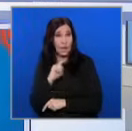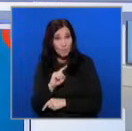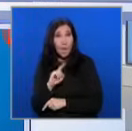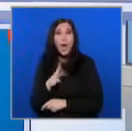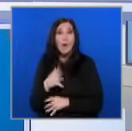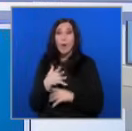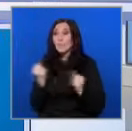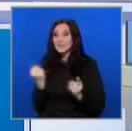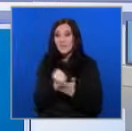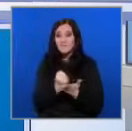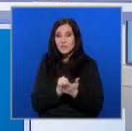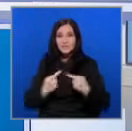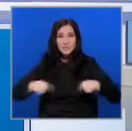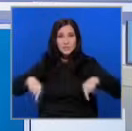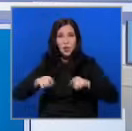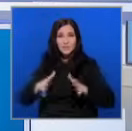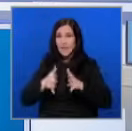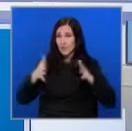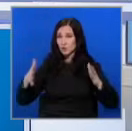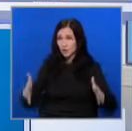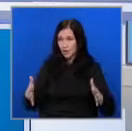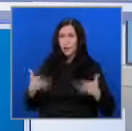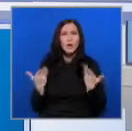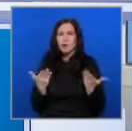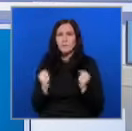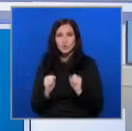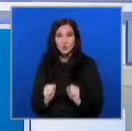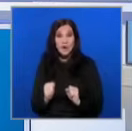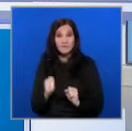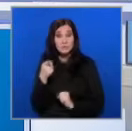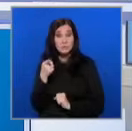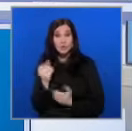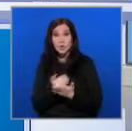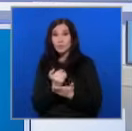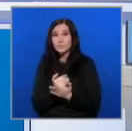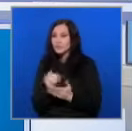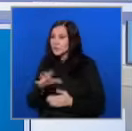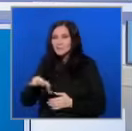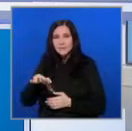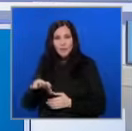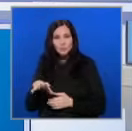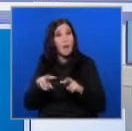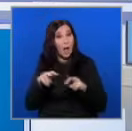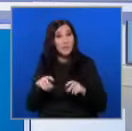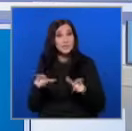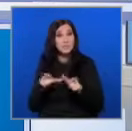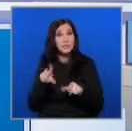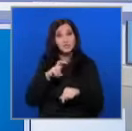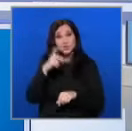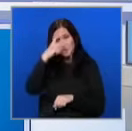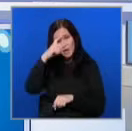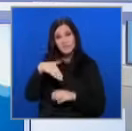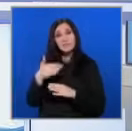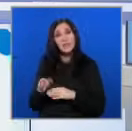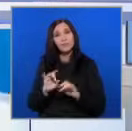ако безвизовата зона се разшири. Какви са очакванията в този икономически сектор? Анализ от Мария Чернева в